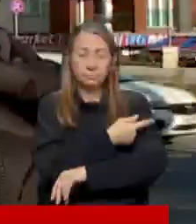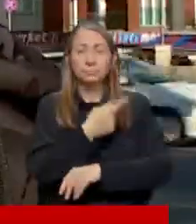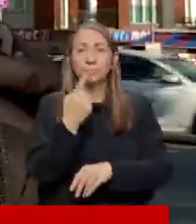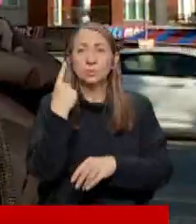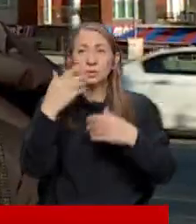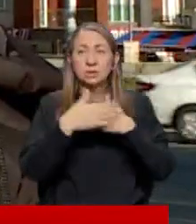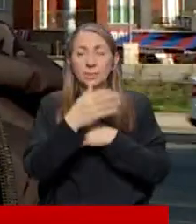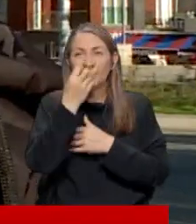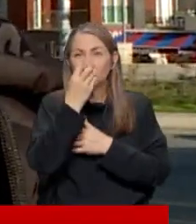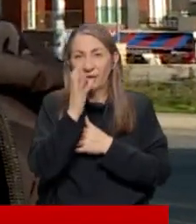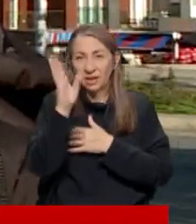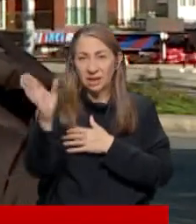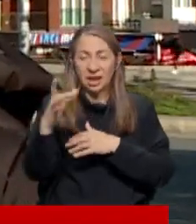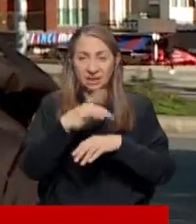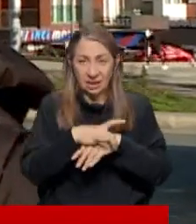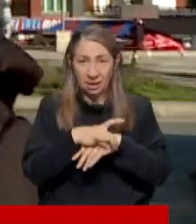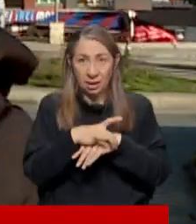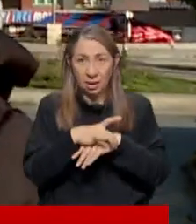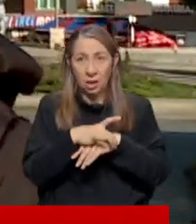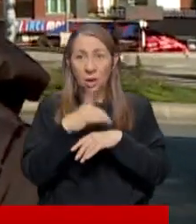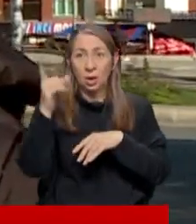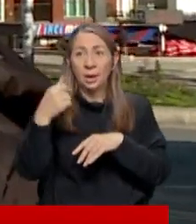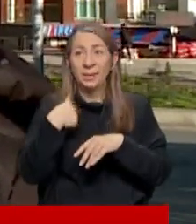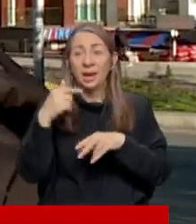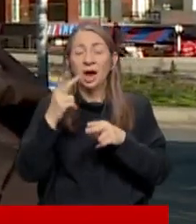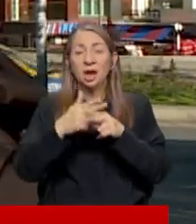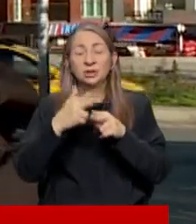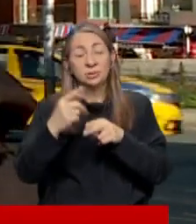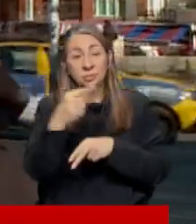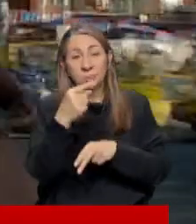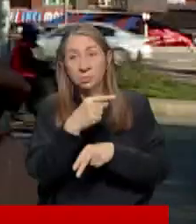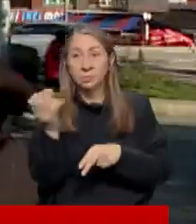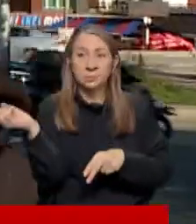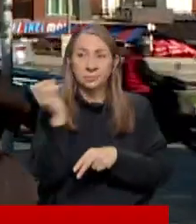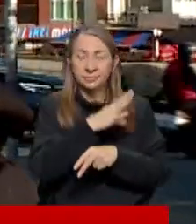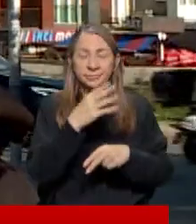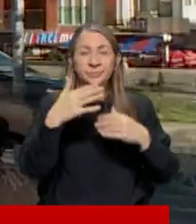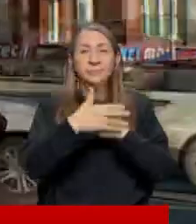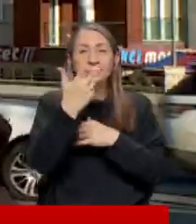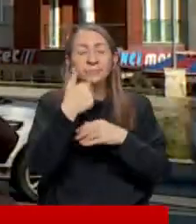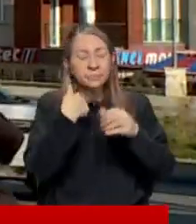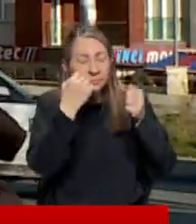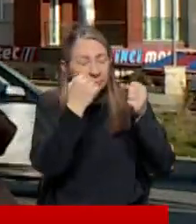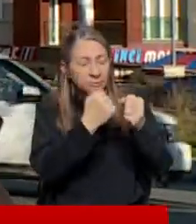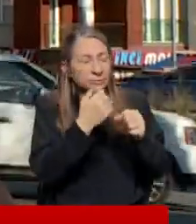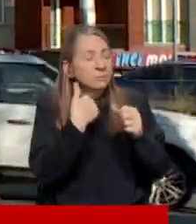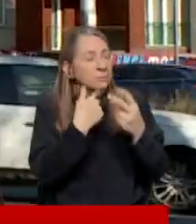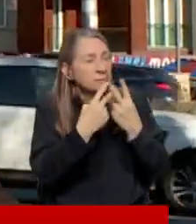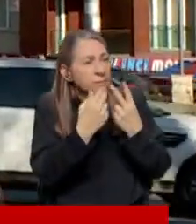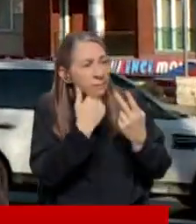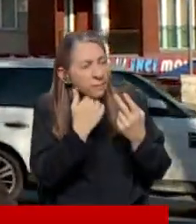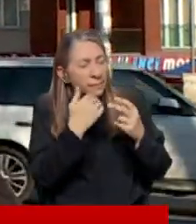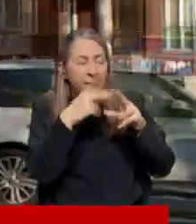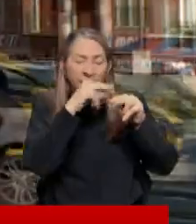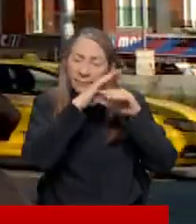gece Bahçelievler'e gittim hastanesine oradan beni direk acilen buraya yönlendirdiler Gece üçe kadar buradaydım baktım sıra gelmedi buraya